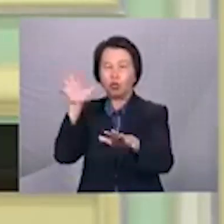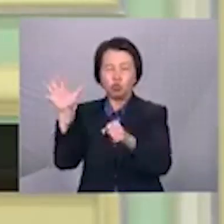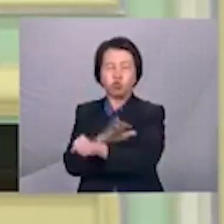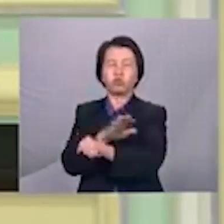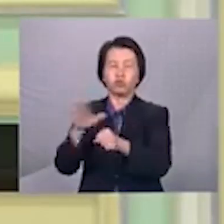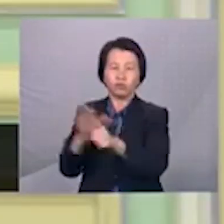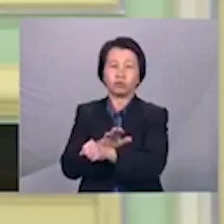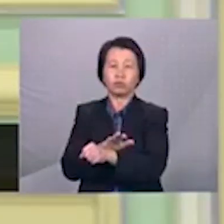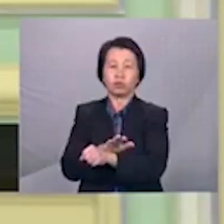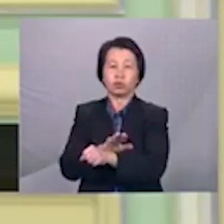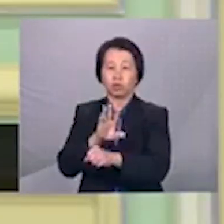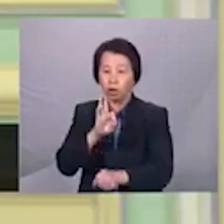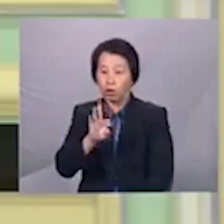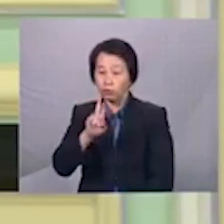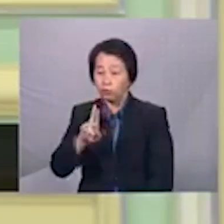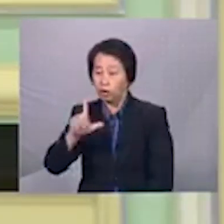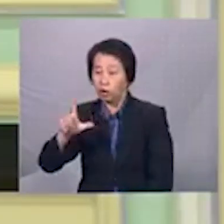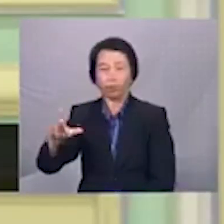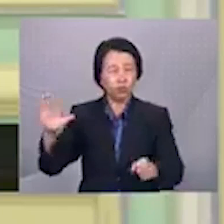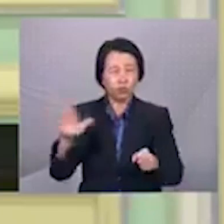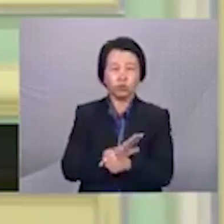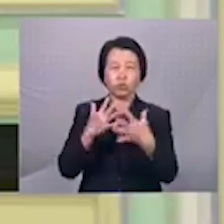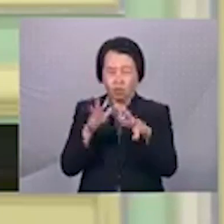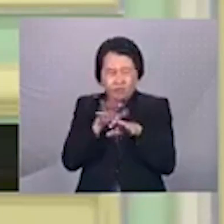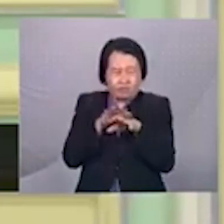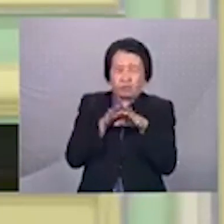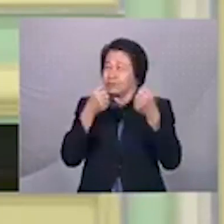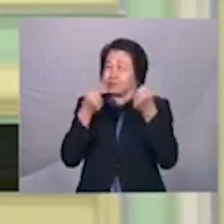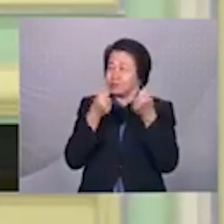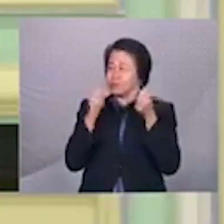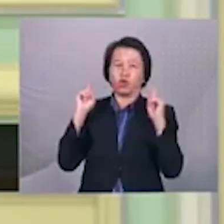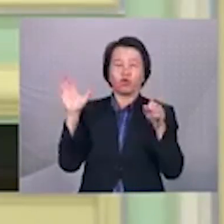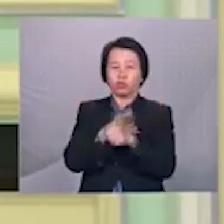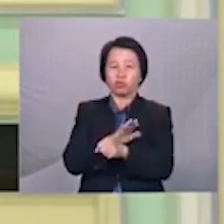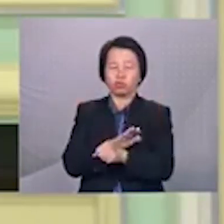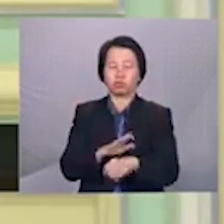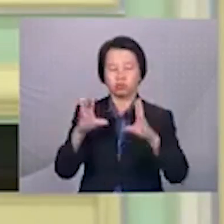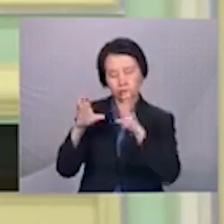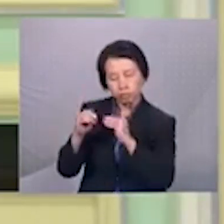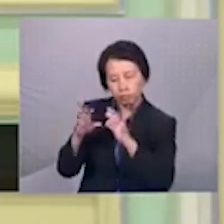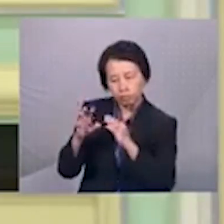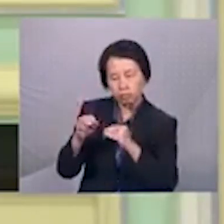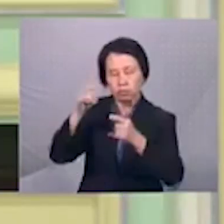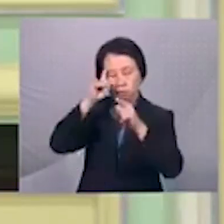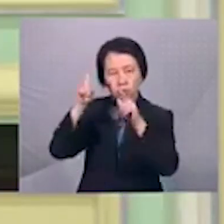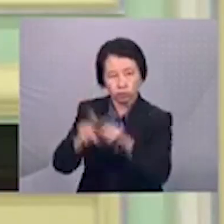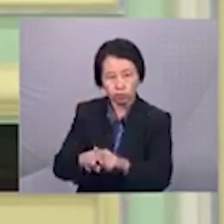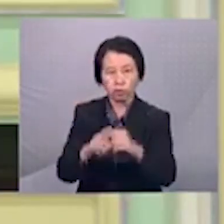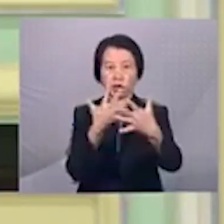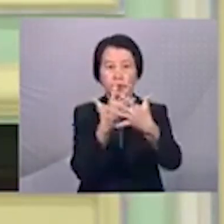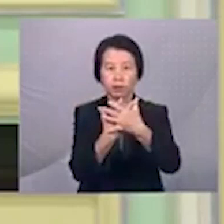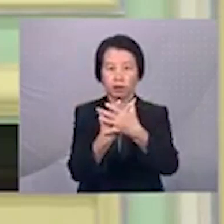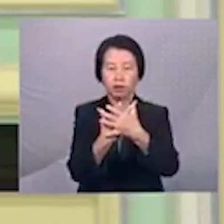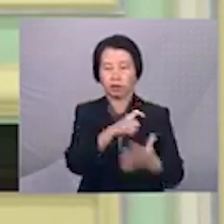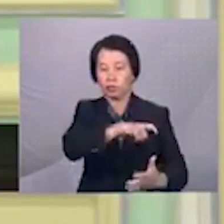sebagainya isyarat telah bersetuju hal ini supaya pihak pegawai negara Pyar m dan penjara untuk